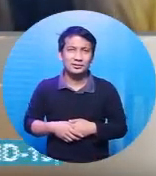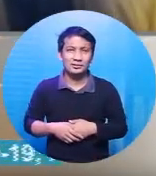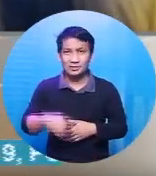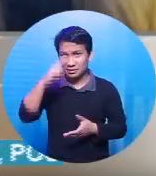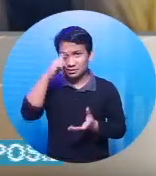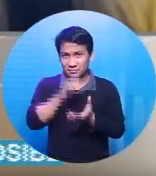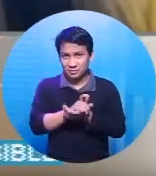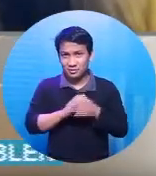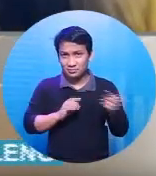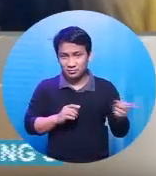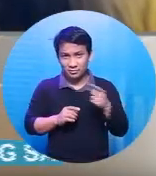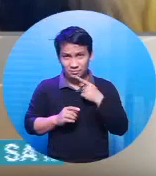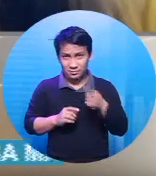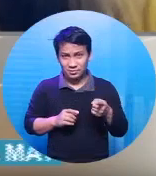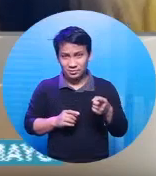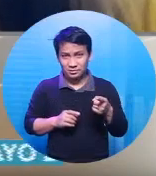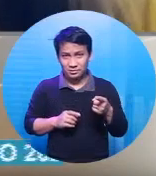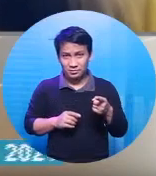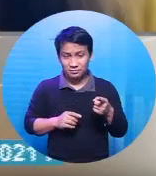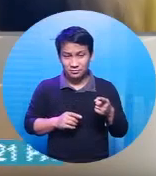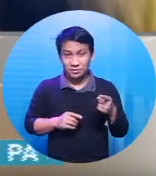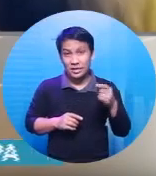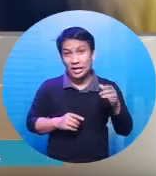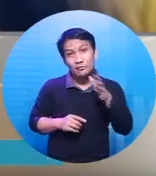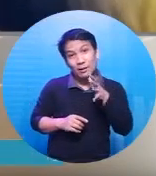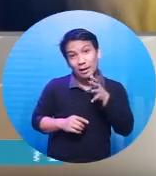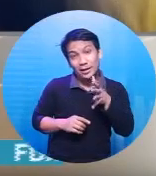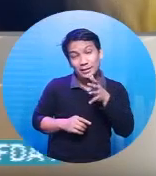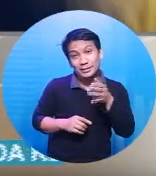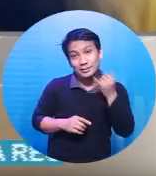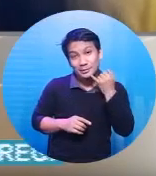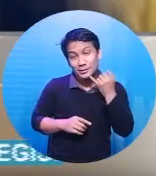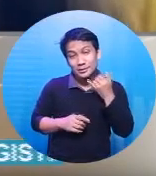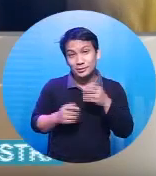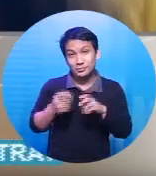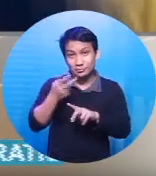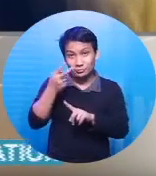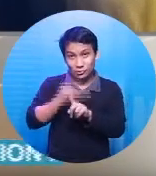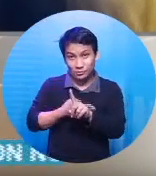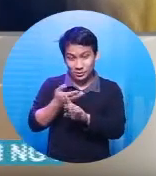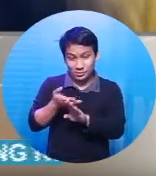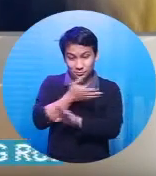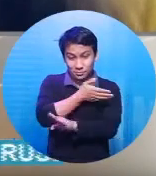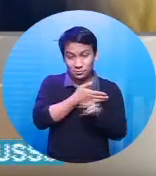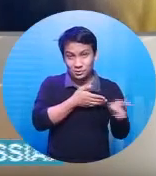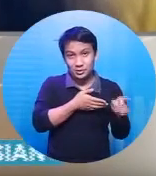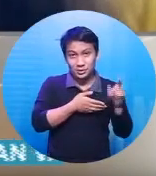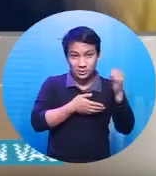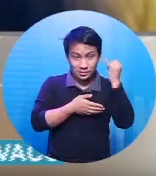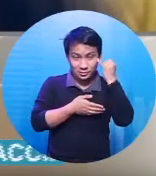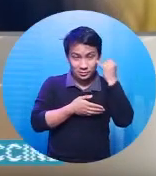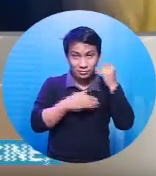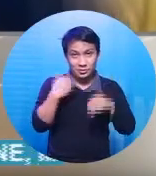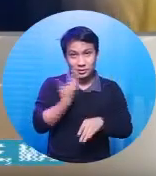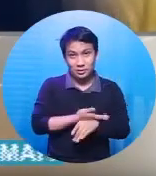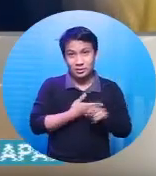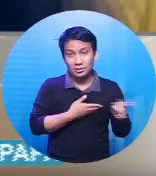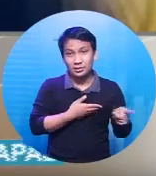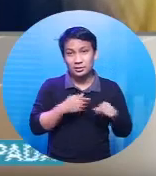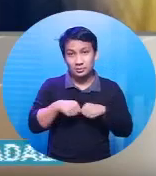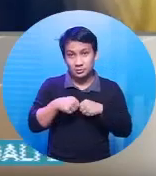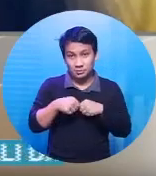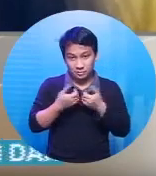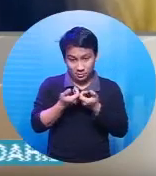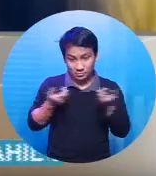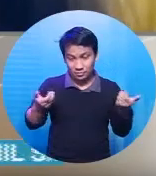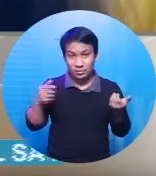Naniniwala ba kayo sa sinabi ni Jasmine na 2 months before na makilala si Jeric, yung anak nyo, nakipag-break na siya doon